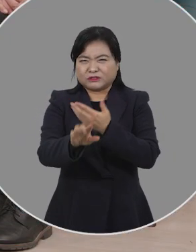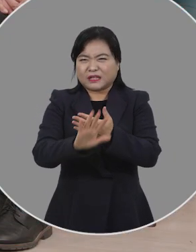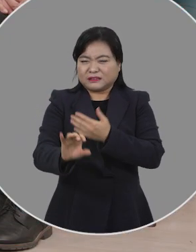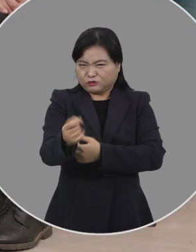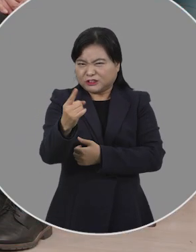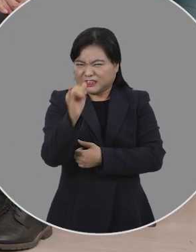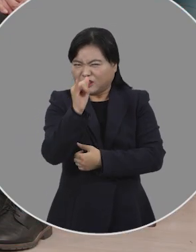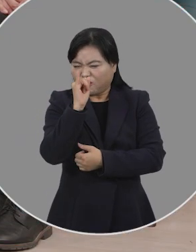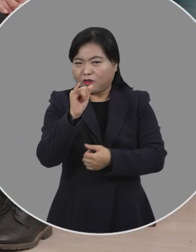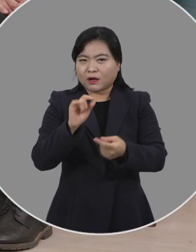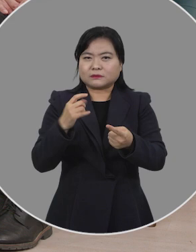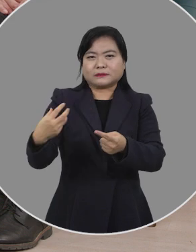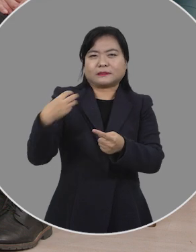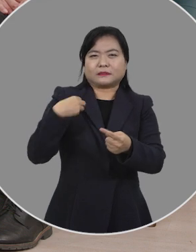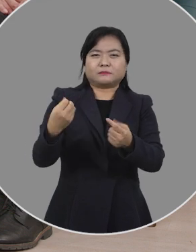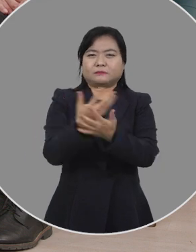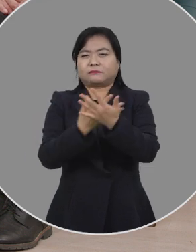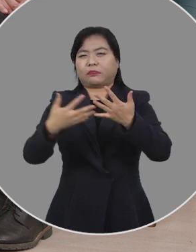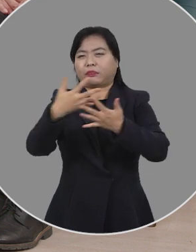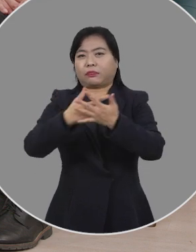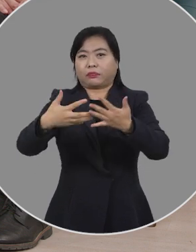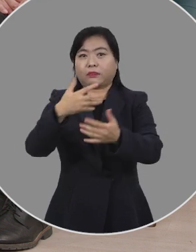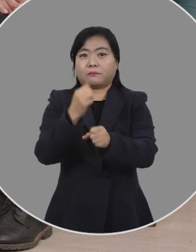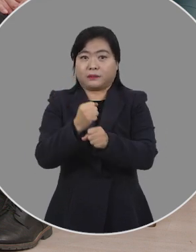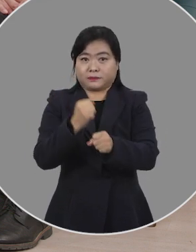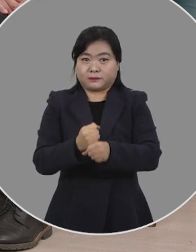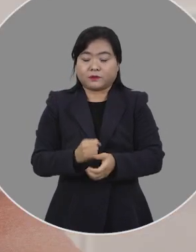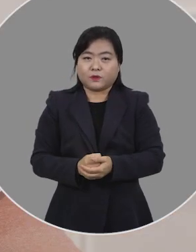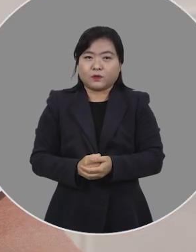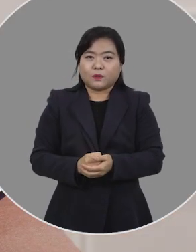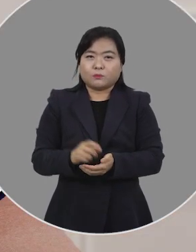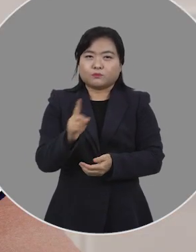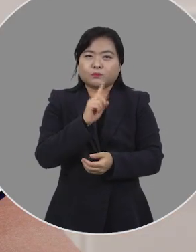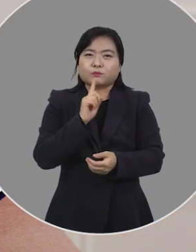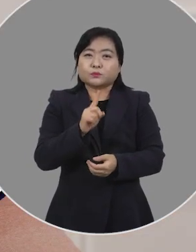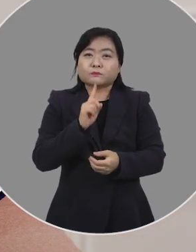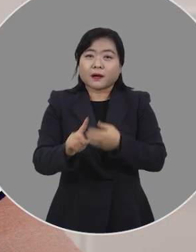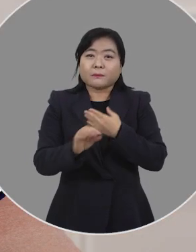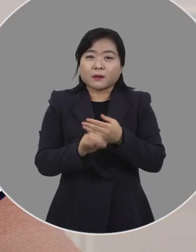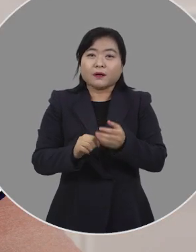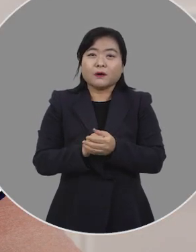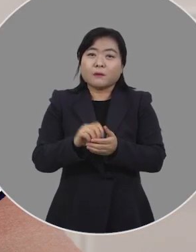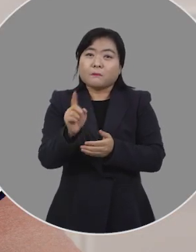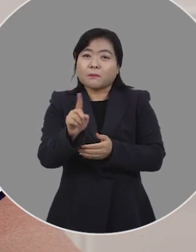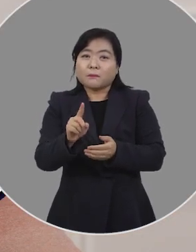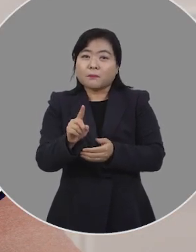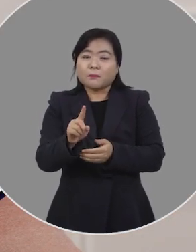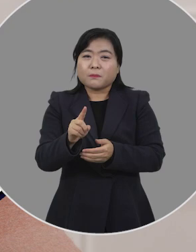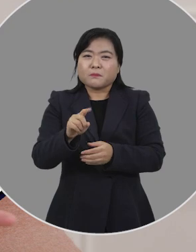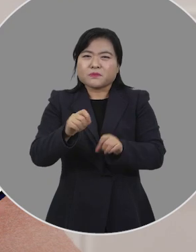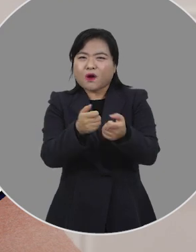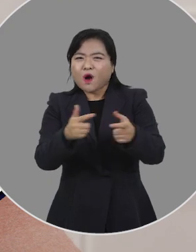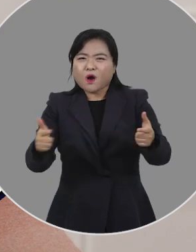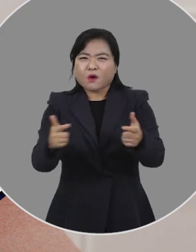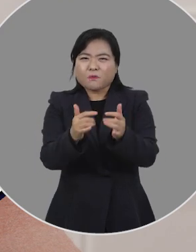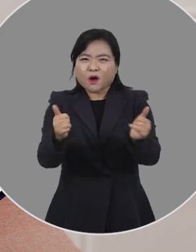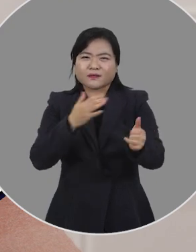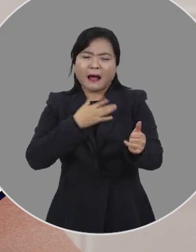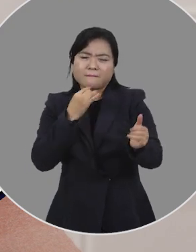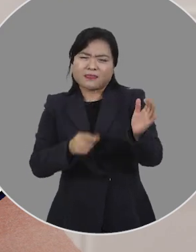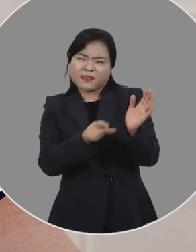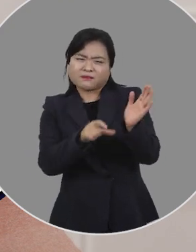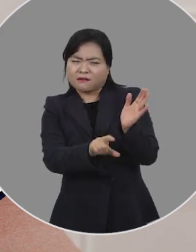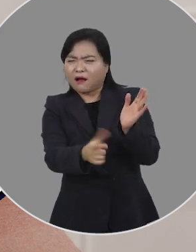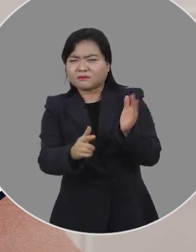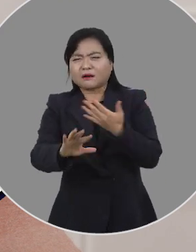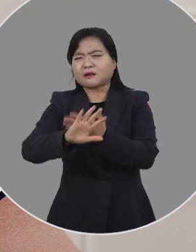수 있겠죠. 희석시키는 거예요, 잘못을. 그러니까 소위 말하는 diffusion of responsibility라고 그래가지고 여러 명이, 나만 댓글 단